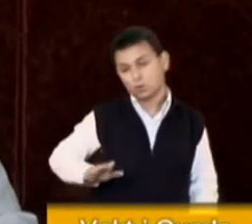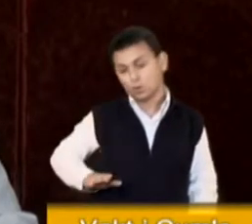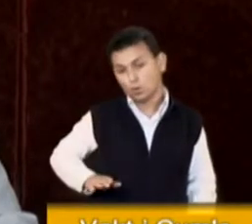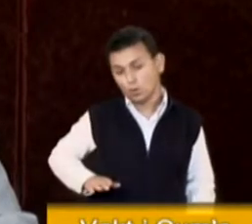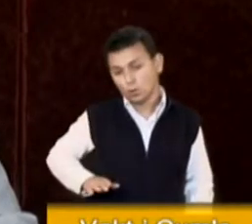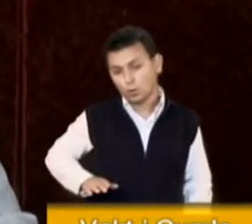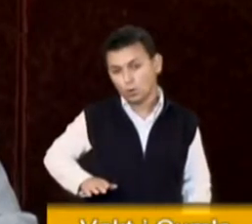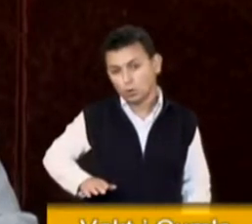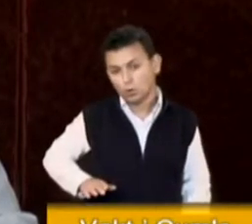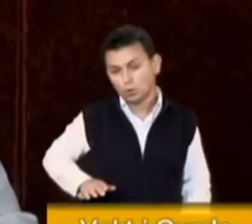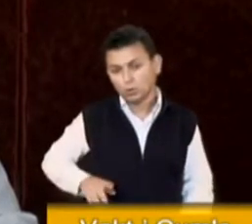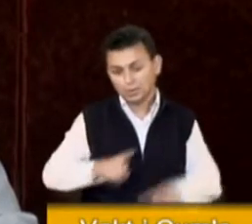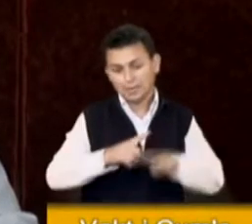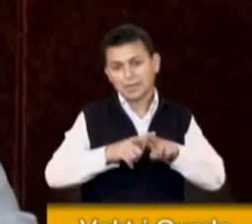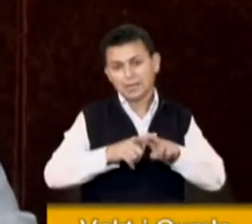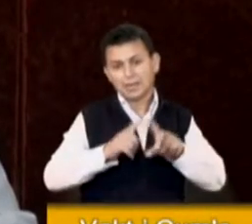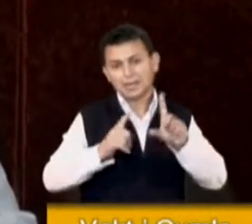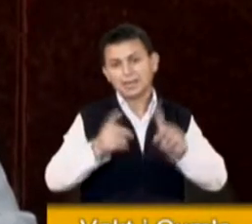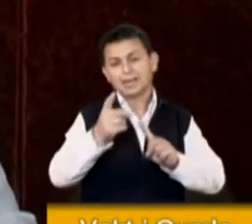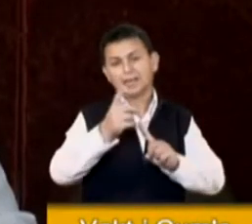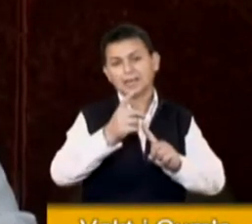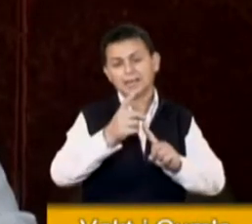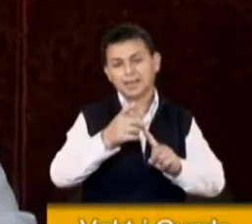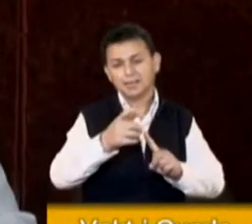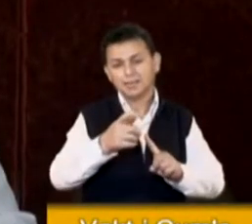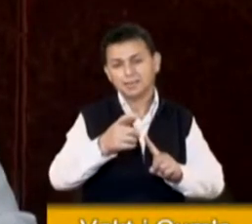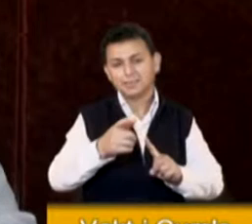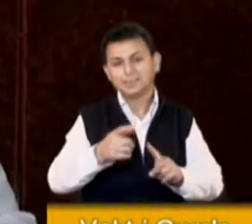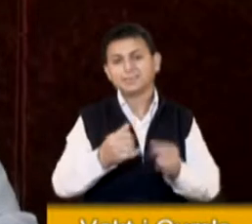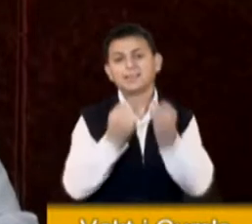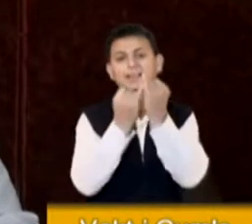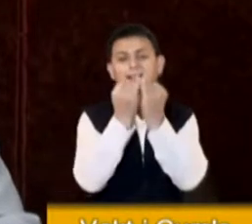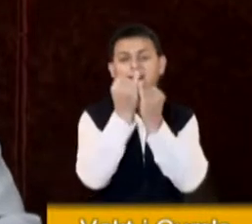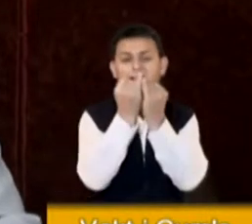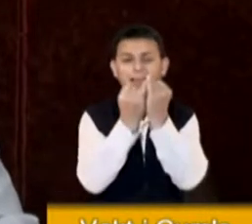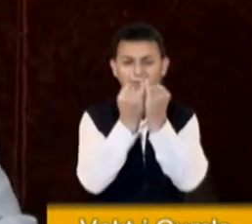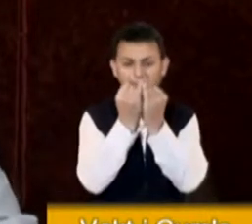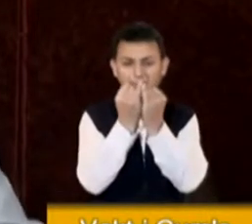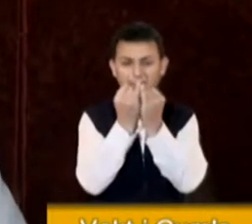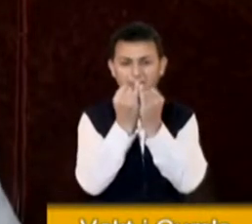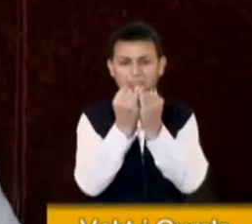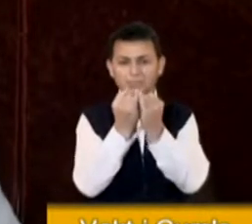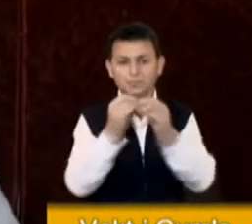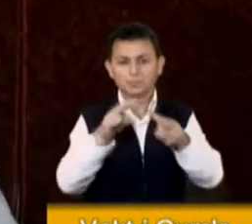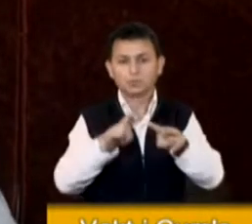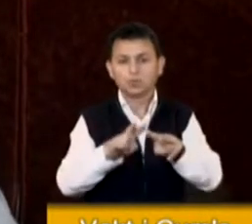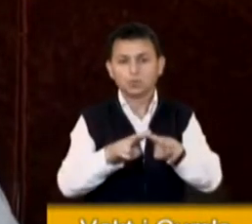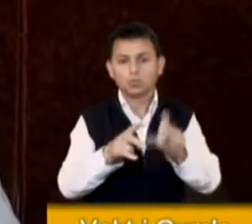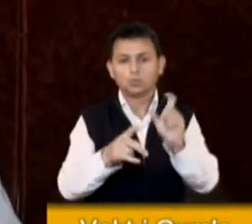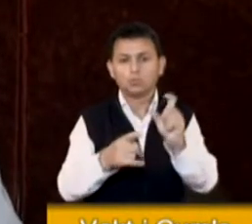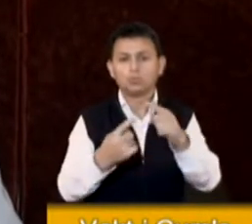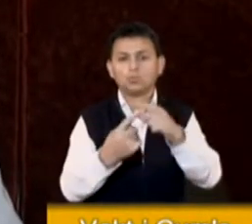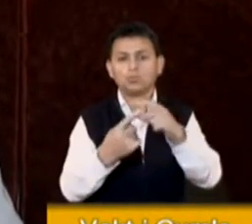Ali kerremallahu veçhenin kardeşi Cafer bin Ebu Talip, Muhte Savaşı'nda